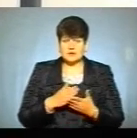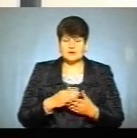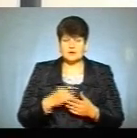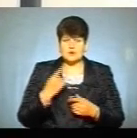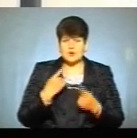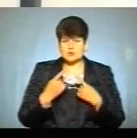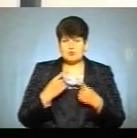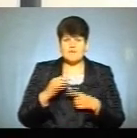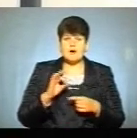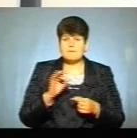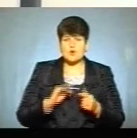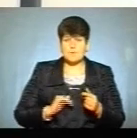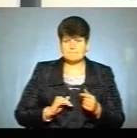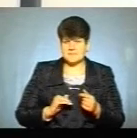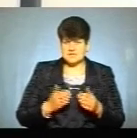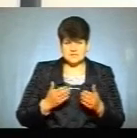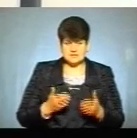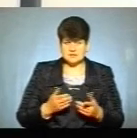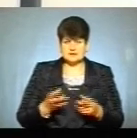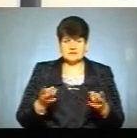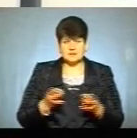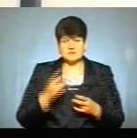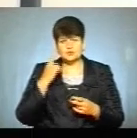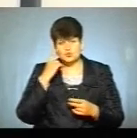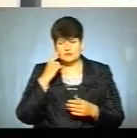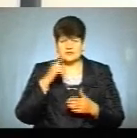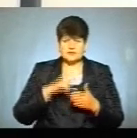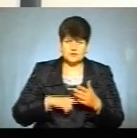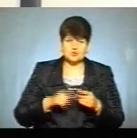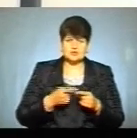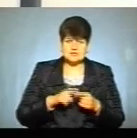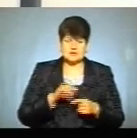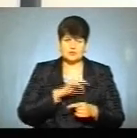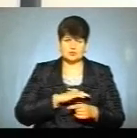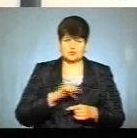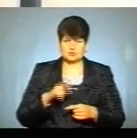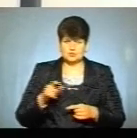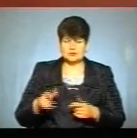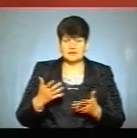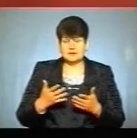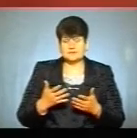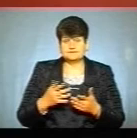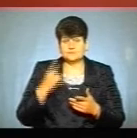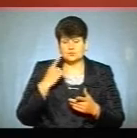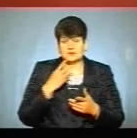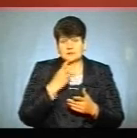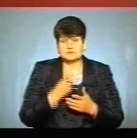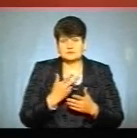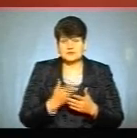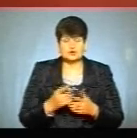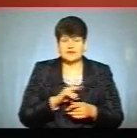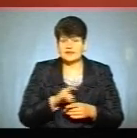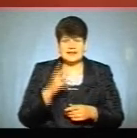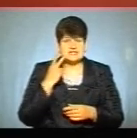про бізнес. Хотілося б думати, вірити, що це було б на користь людей, але тенденція, на жаль, така спостерігається, що не